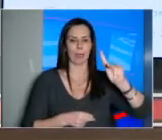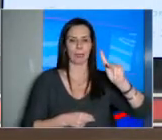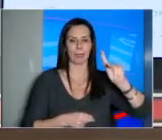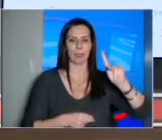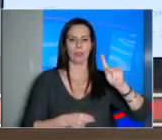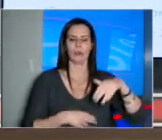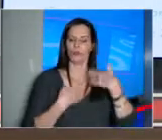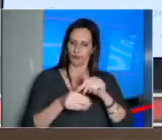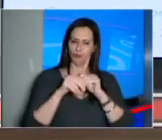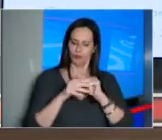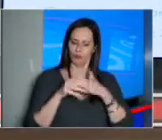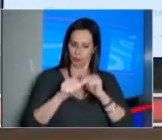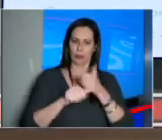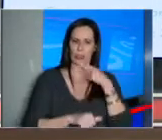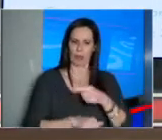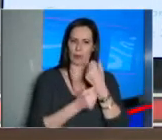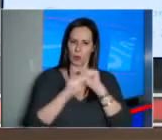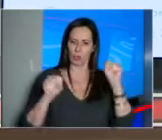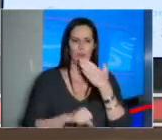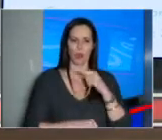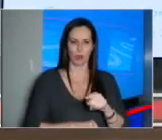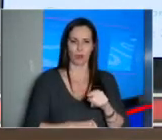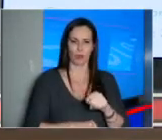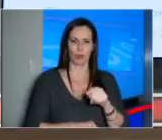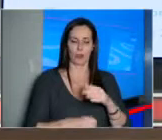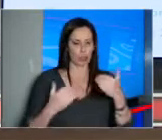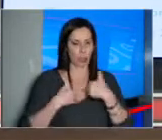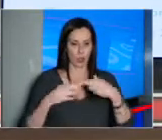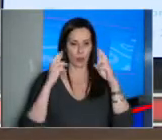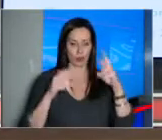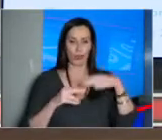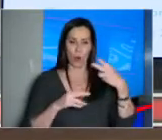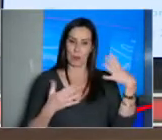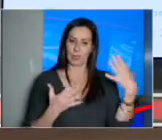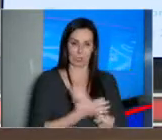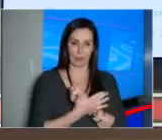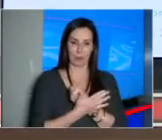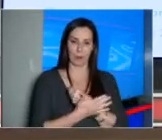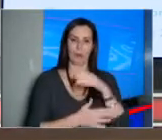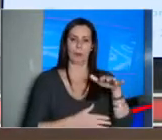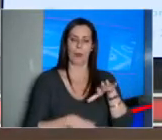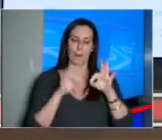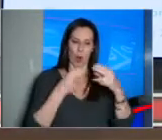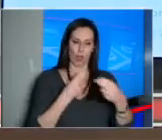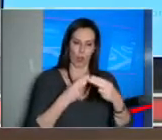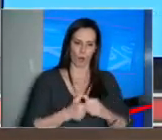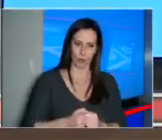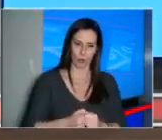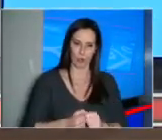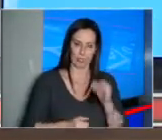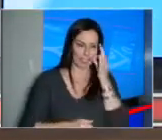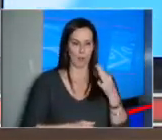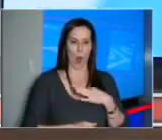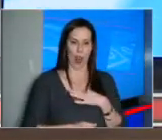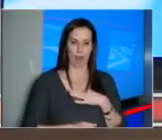אייפק מחזקת את התחייבותה לישראל, דמוקרטית ויהודית, שאנו מקווים יהיו המנצחים האולטימטיביים של מעגל הבחירות הקרוב. שימו